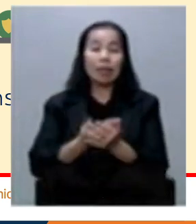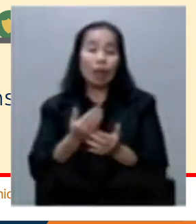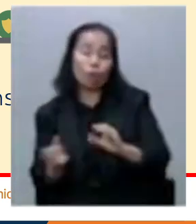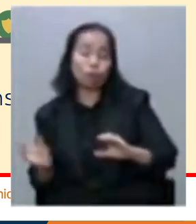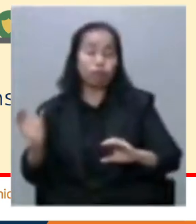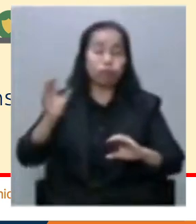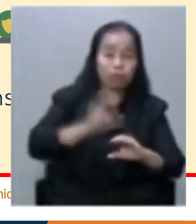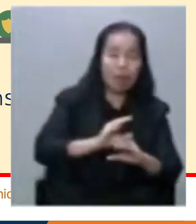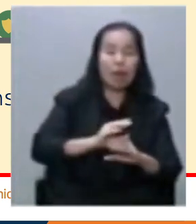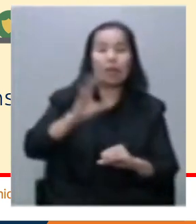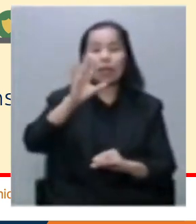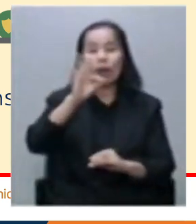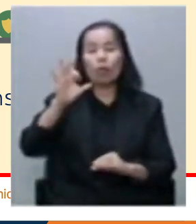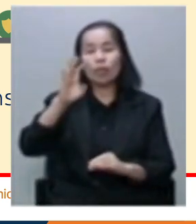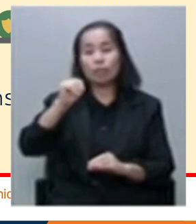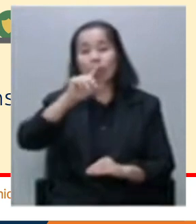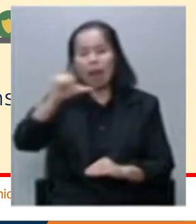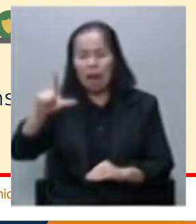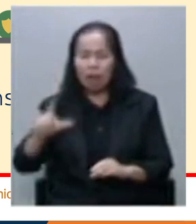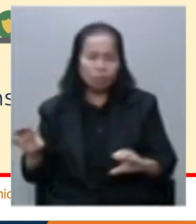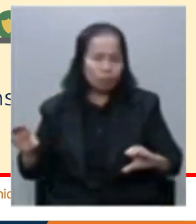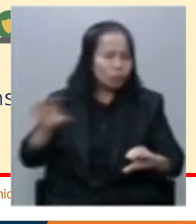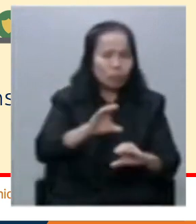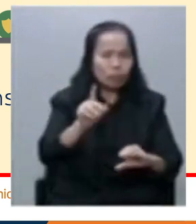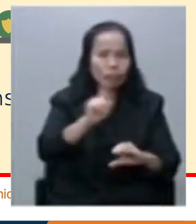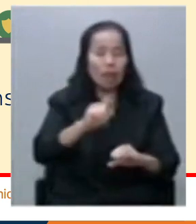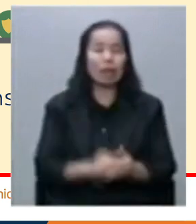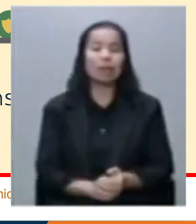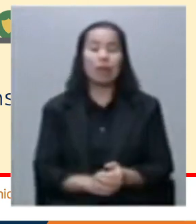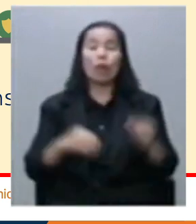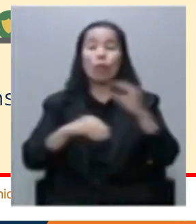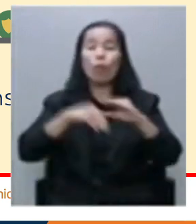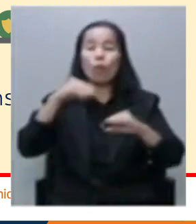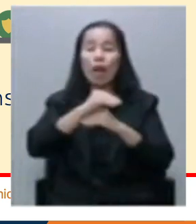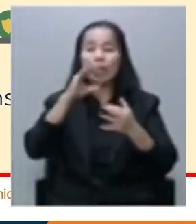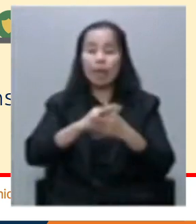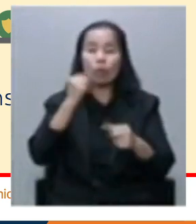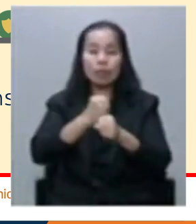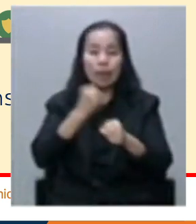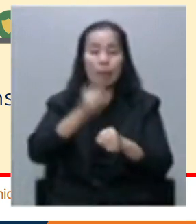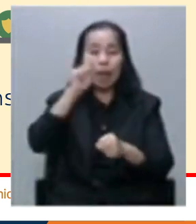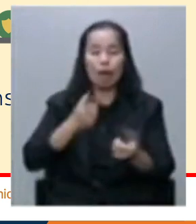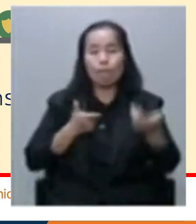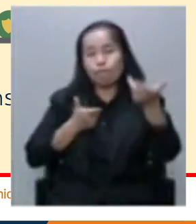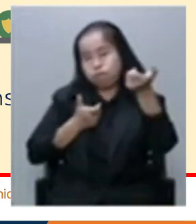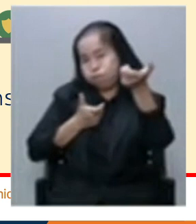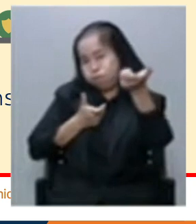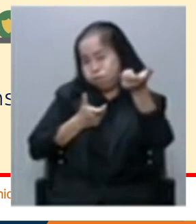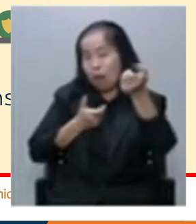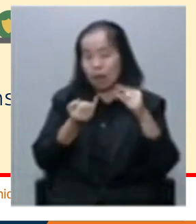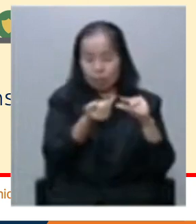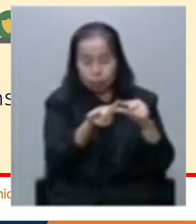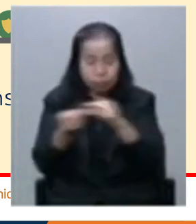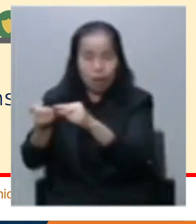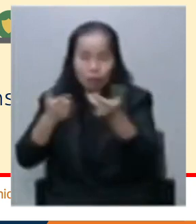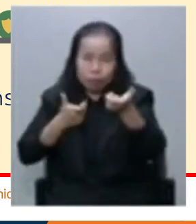ครับ920ล้านบาทโอนยังไงครับโครงการที่จะต้องไปผลิตกระสุนเพื่อต่อสู้อากาศยาน150ล้าน